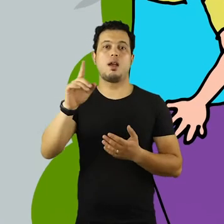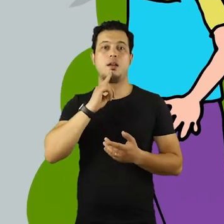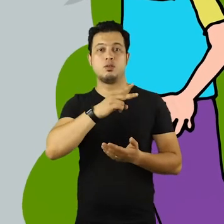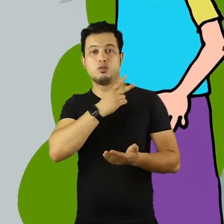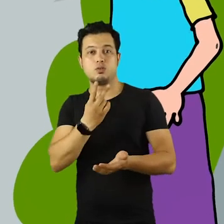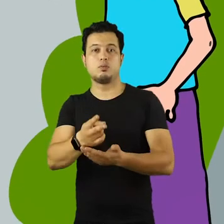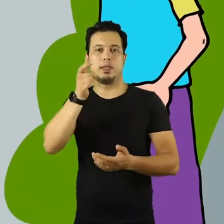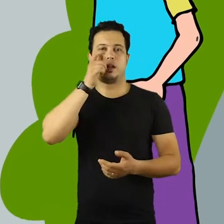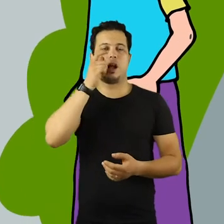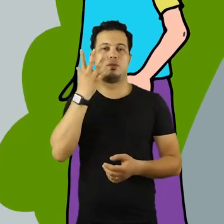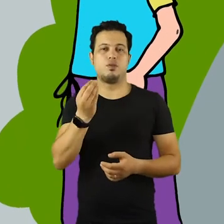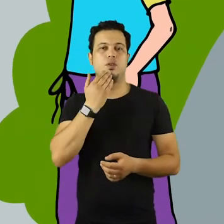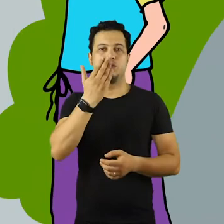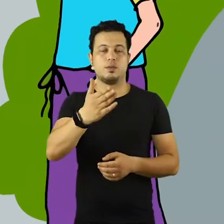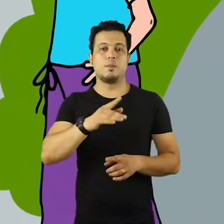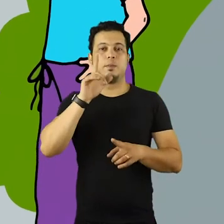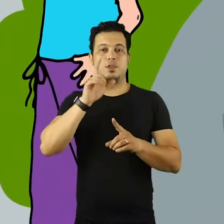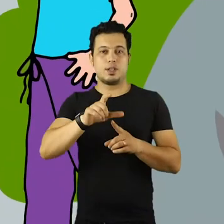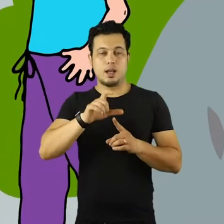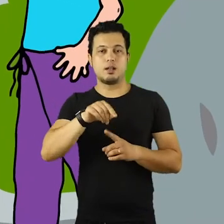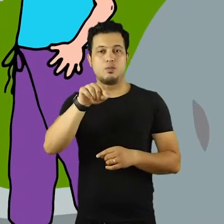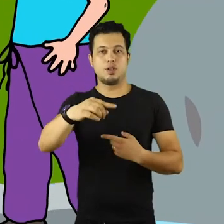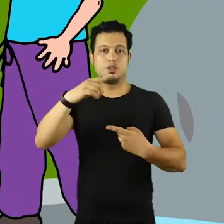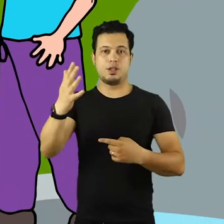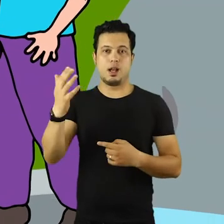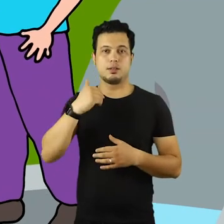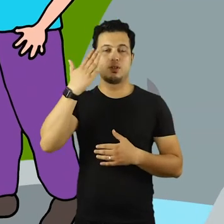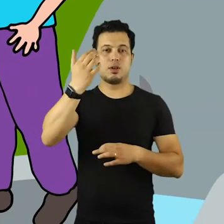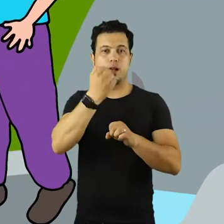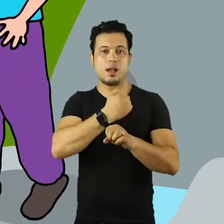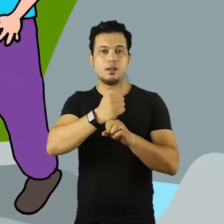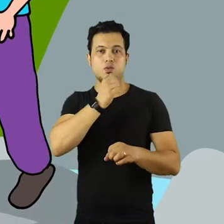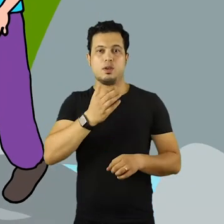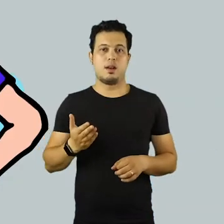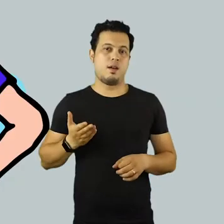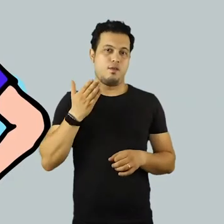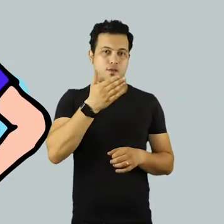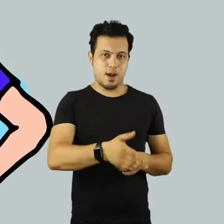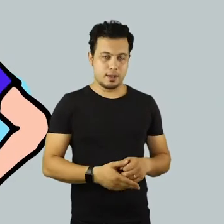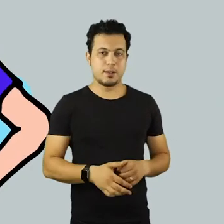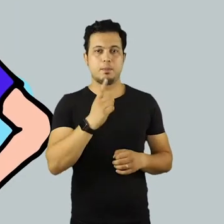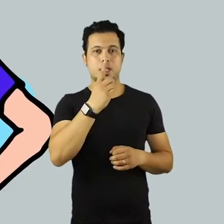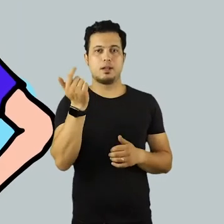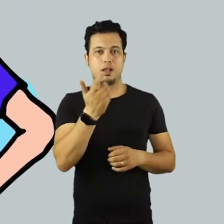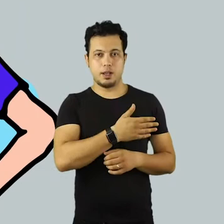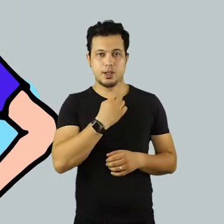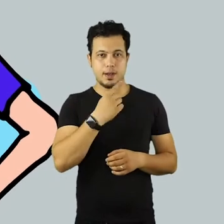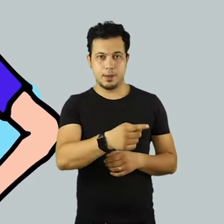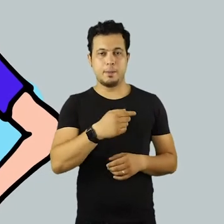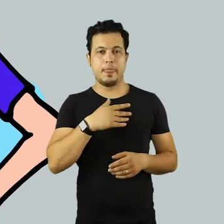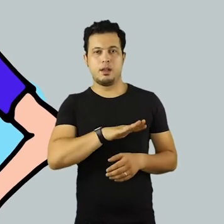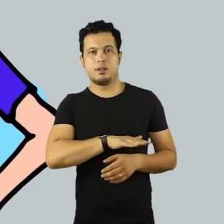düşebilirsin. Şişeyi alan Çınar büyük bir güçlükle kayanın sularına ulaştı. Birkaç kere